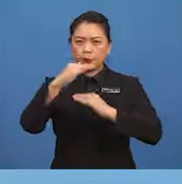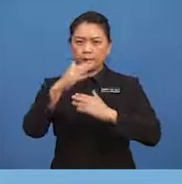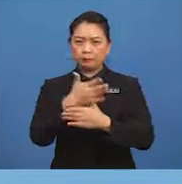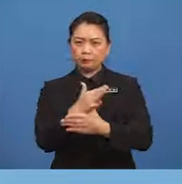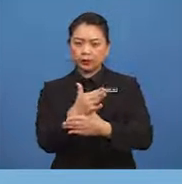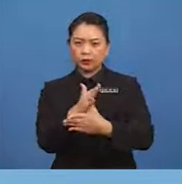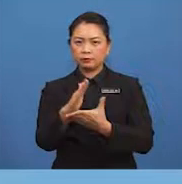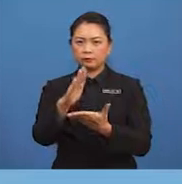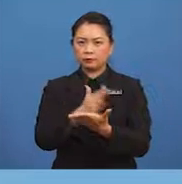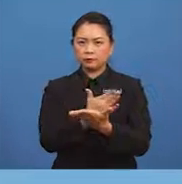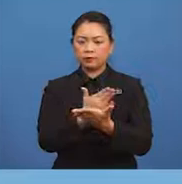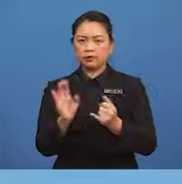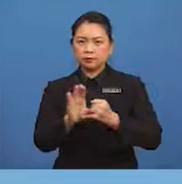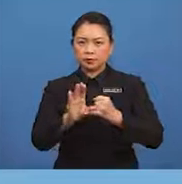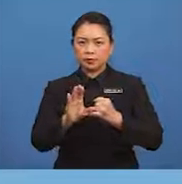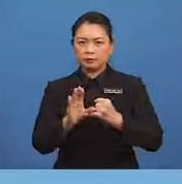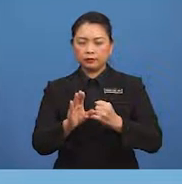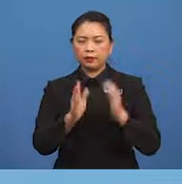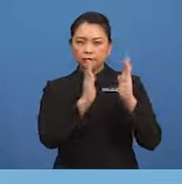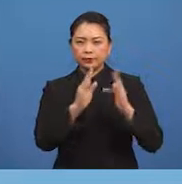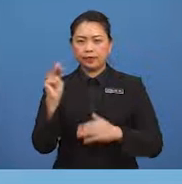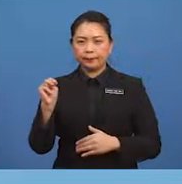sel, iaitu fasa M.